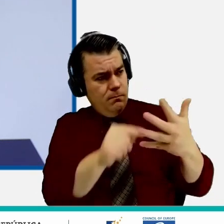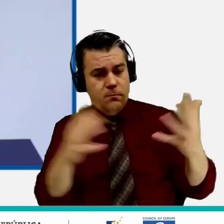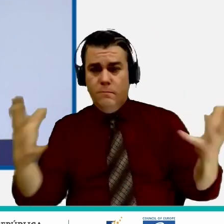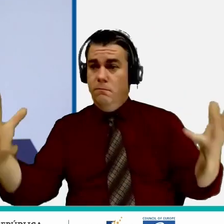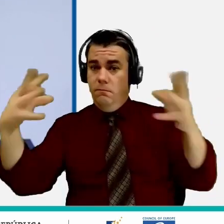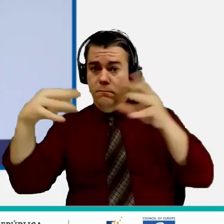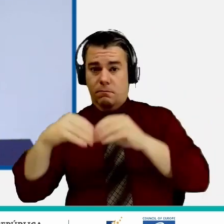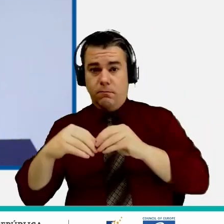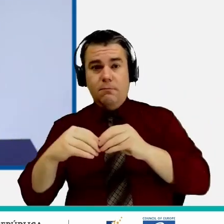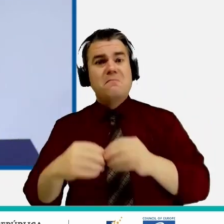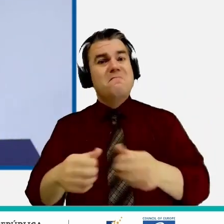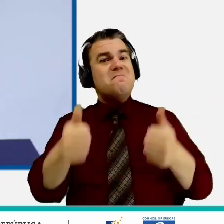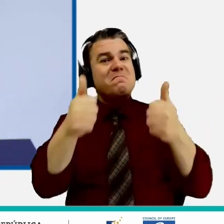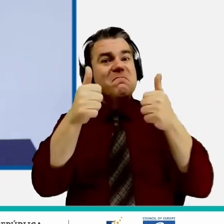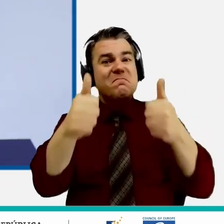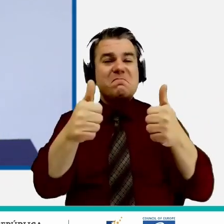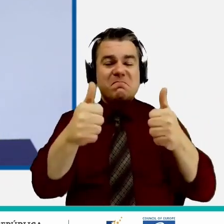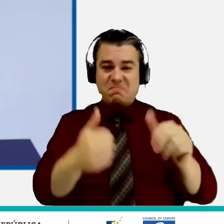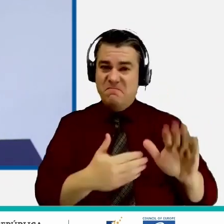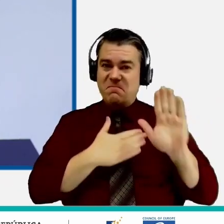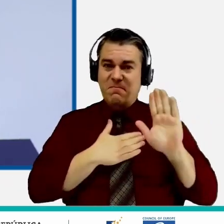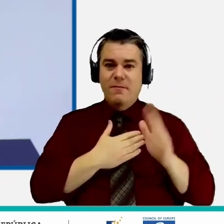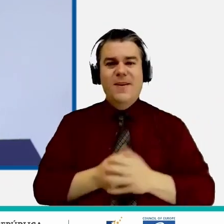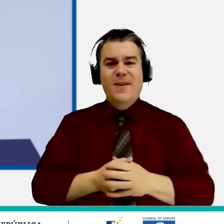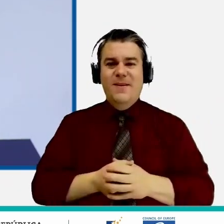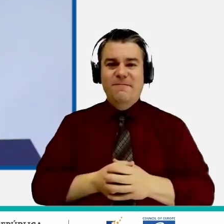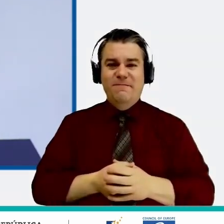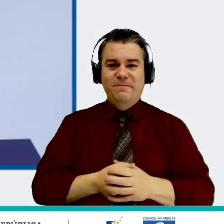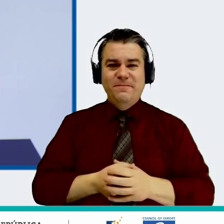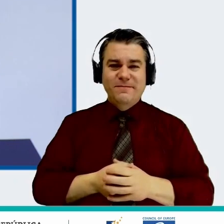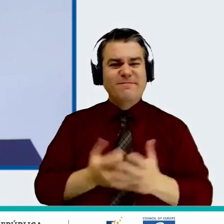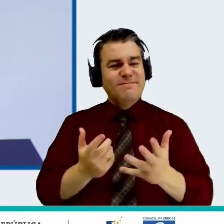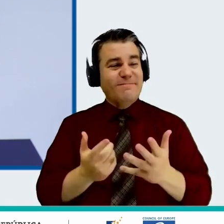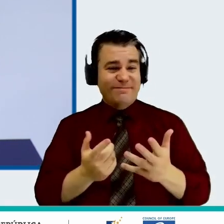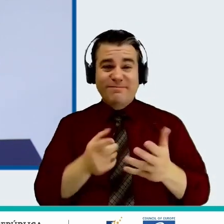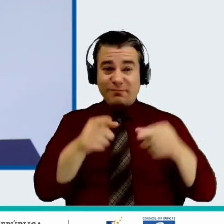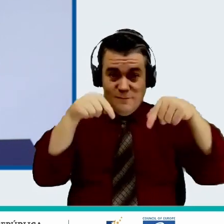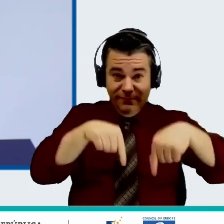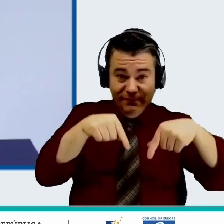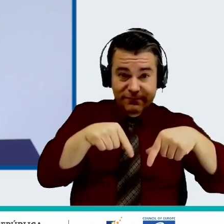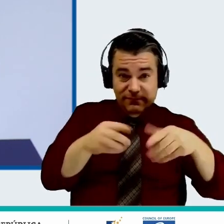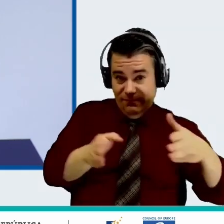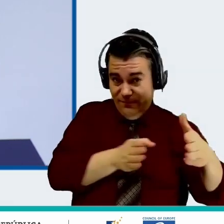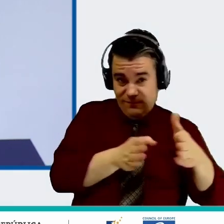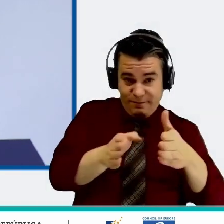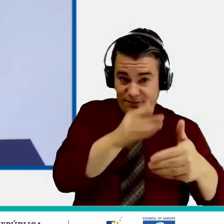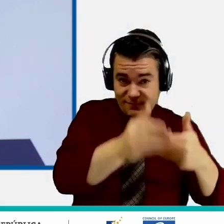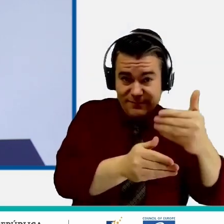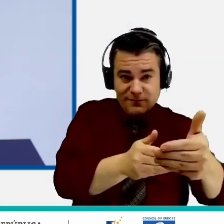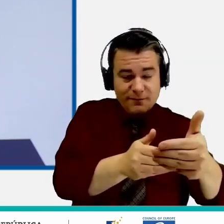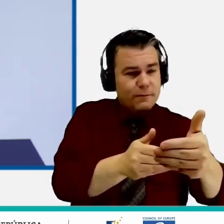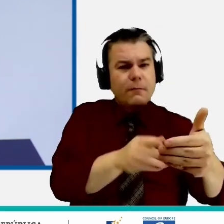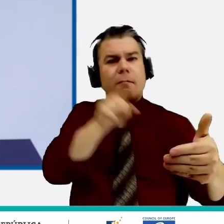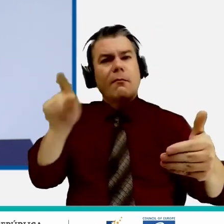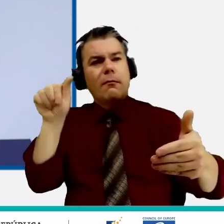этой стратегии. И надеюсь, что вот то, что в дорожной карте указано, оно будет выполнено. В частности,